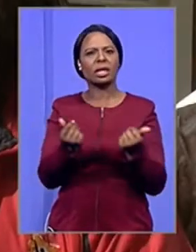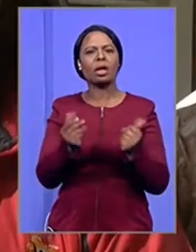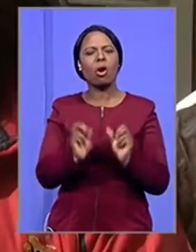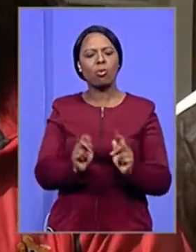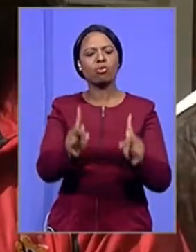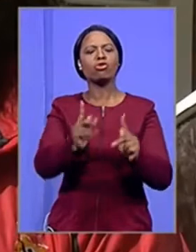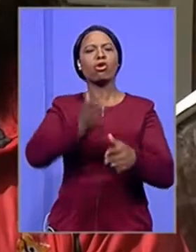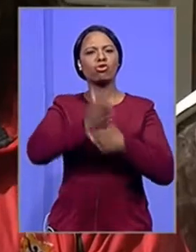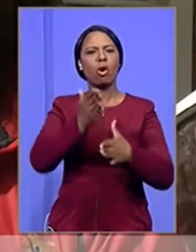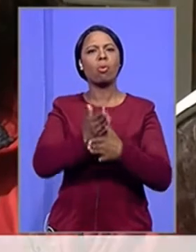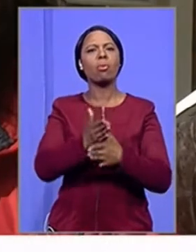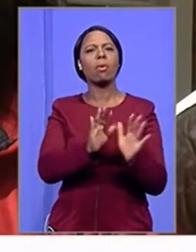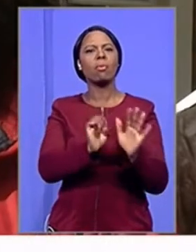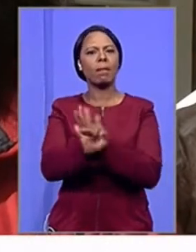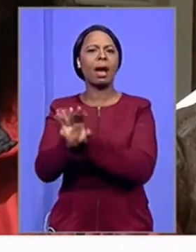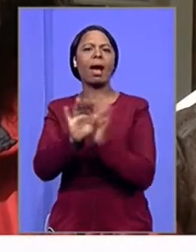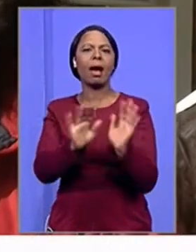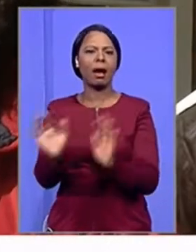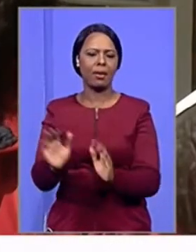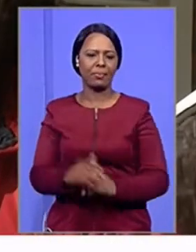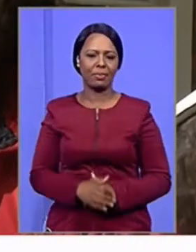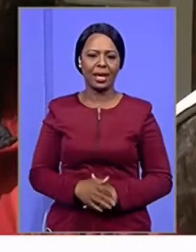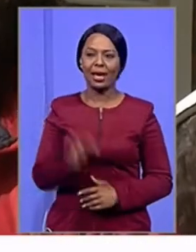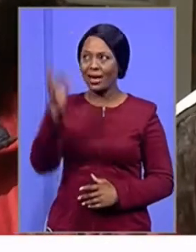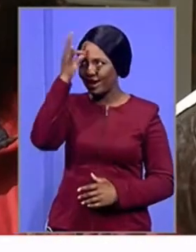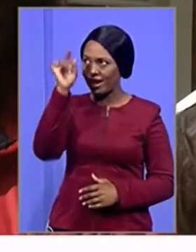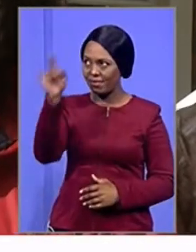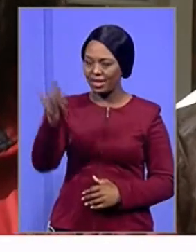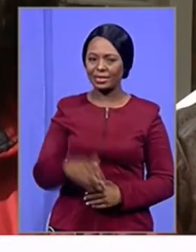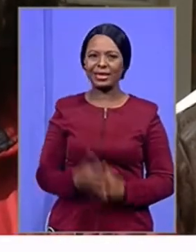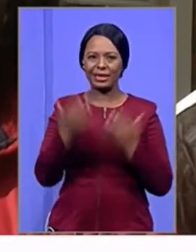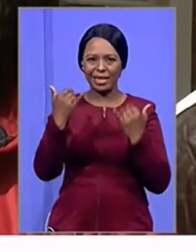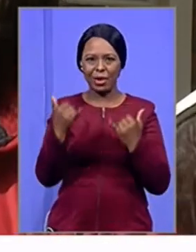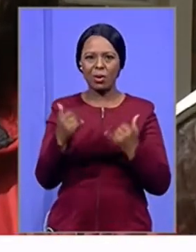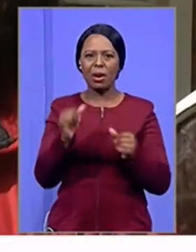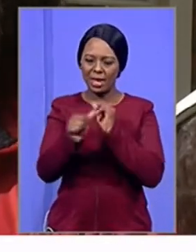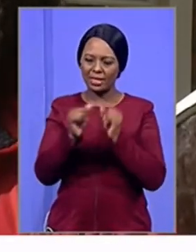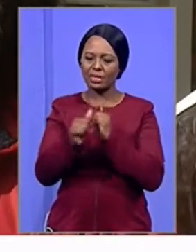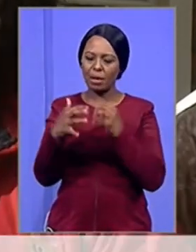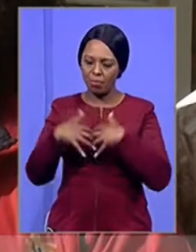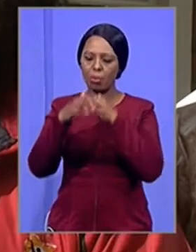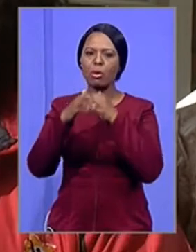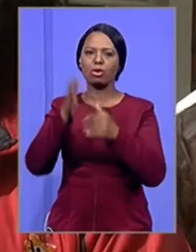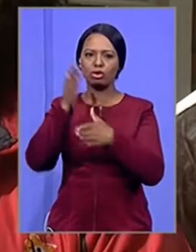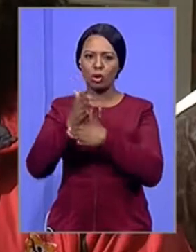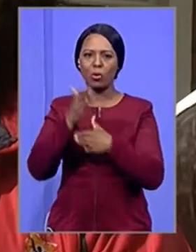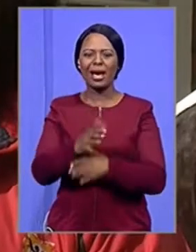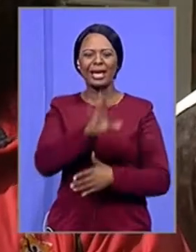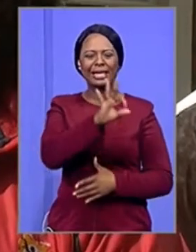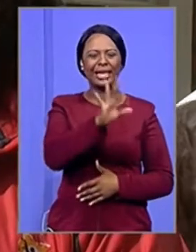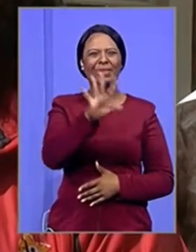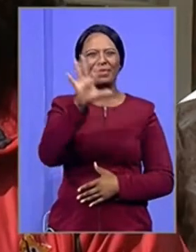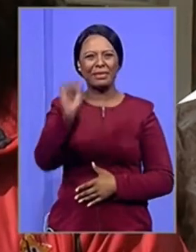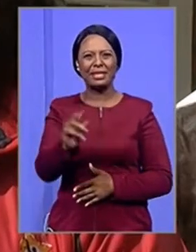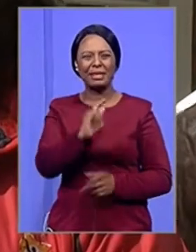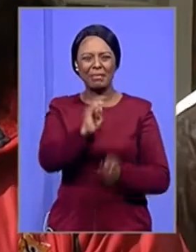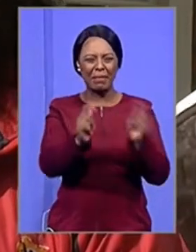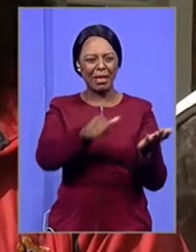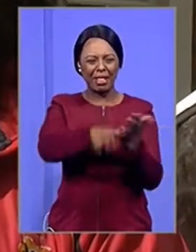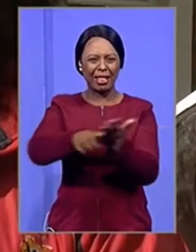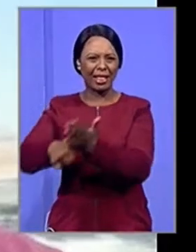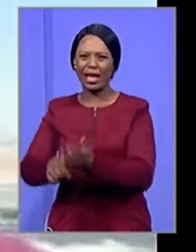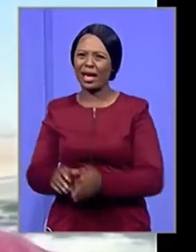government e tse mesebetsi 350 tse ba dintshang ha ba kopanye ba etsetse batho ba sa sebetse